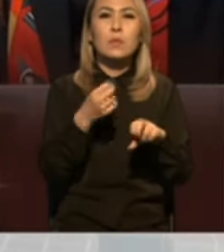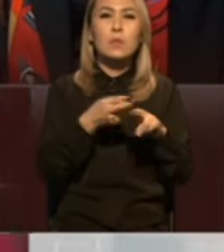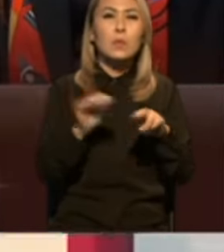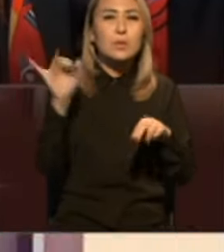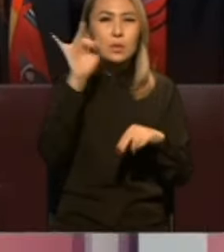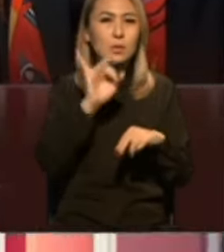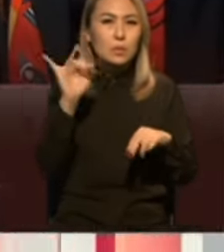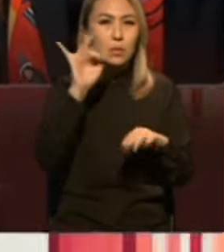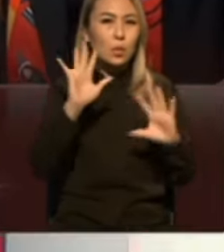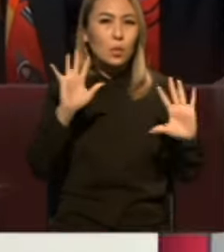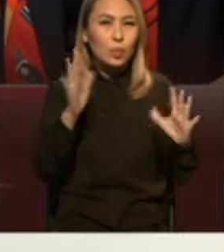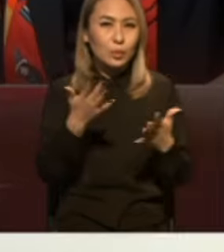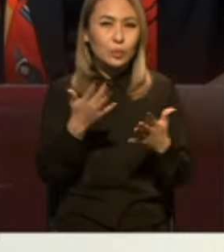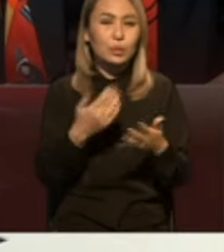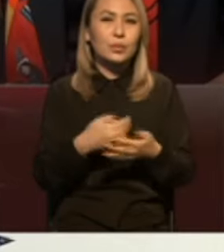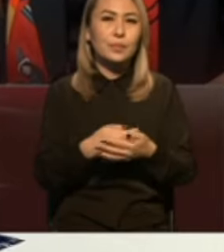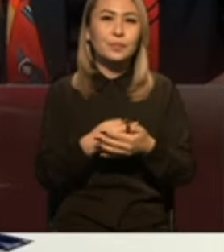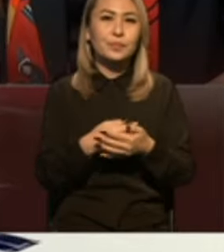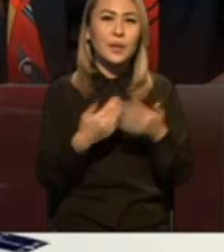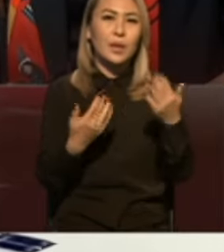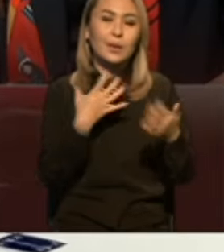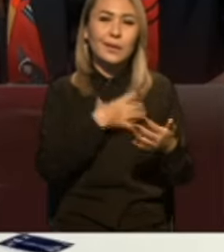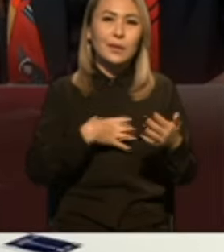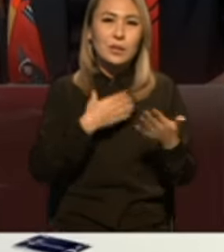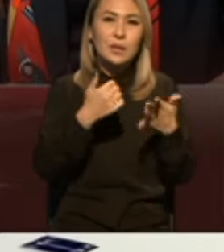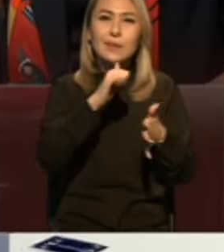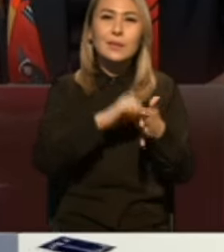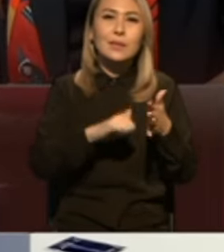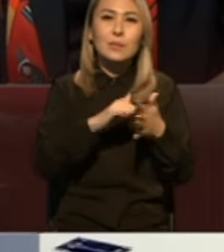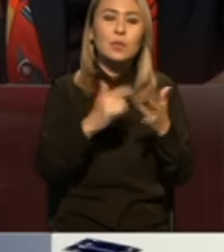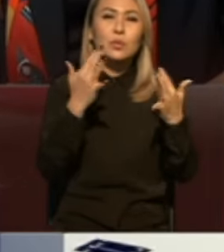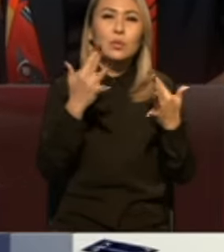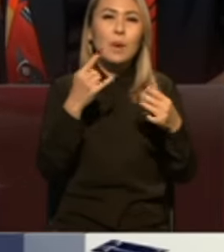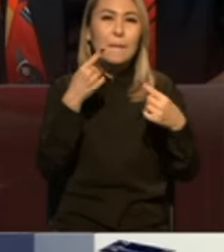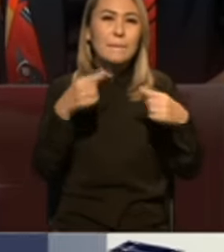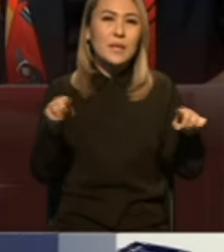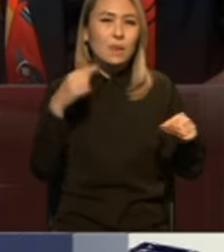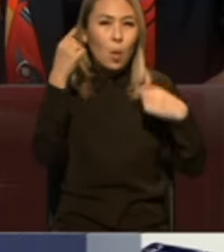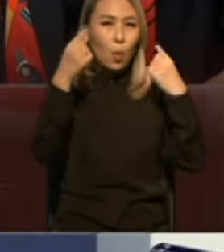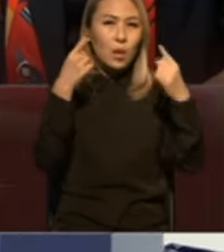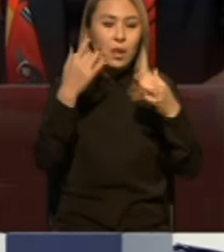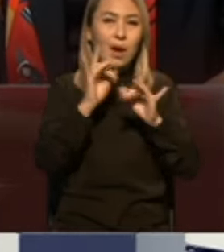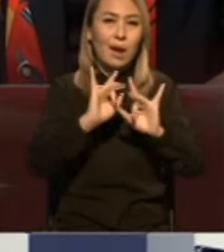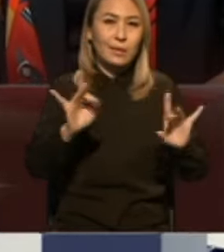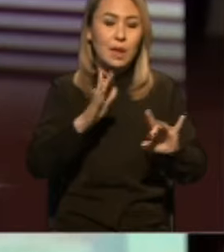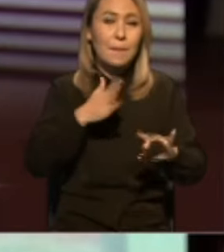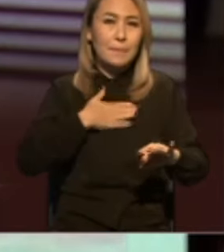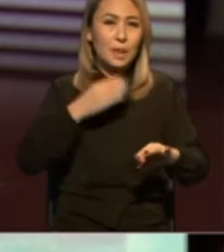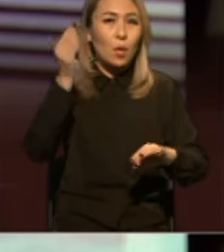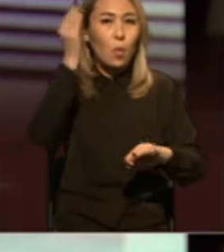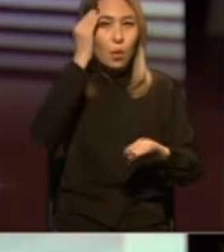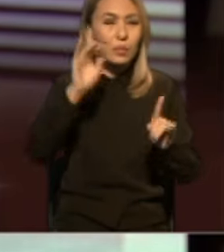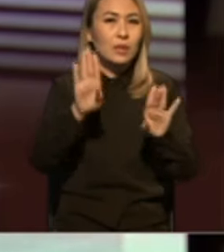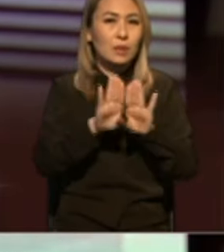тарихи құбылыс деп санаймын. Негізі себебі қаншалықты басқа ойлар айтылса да менің ойым осы. Неге десеңіз,